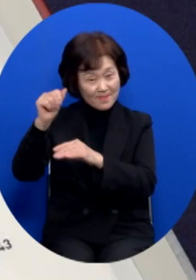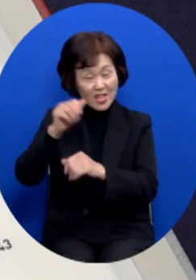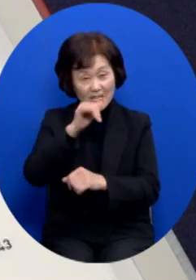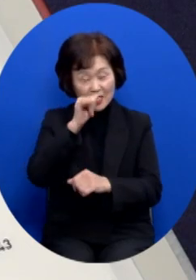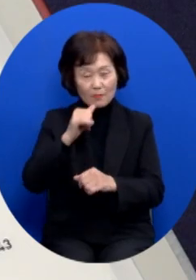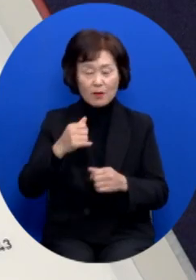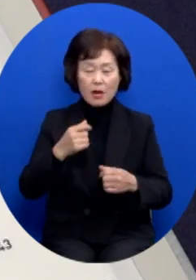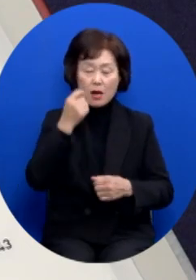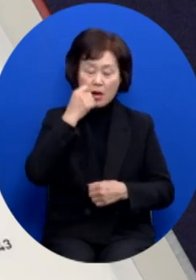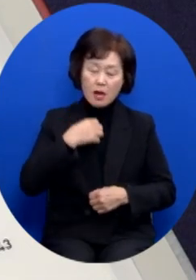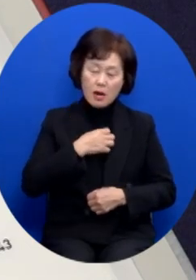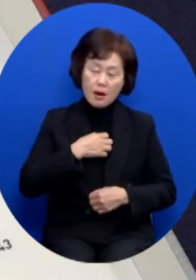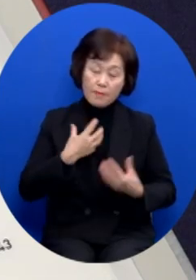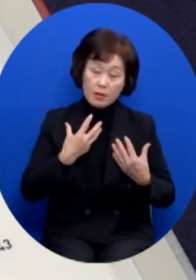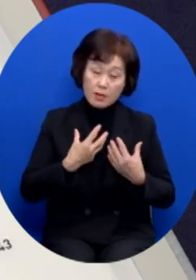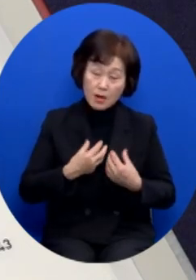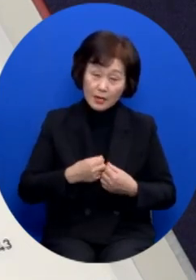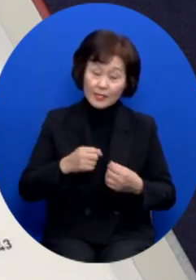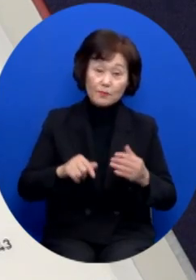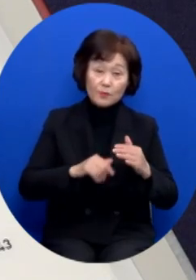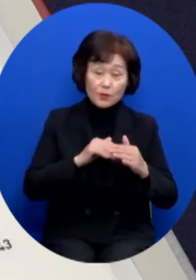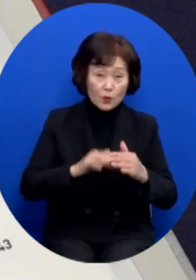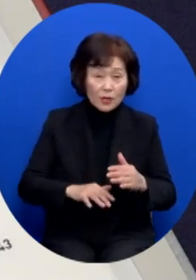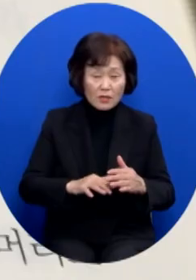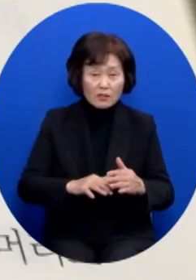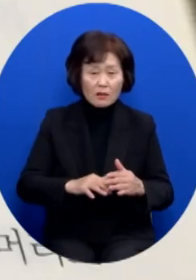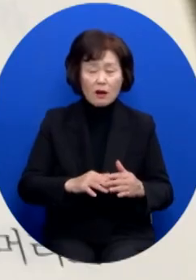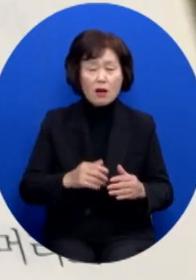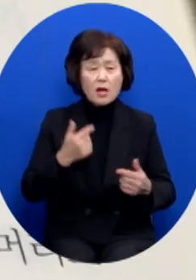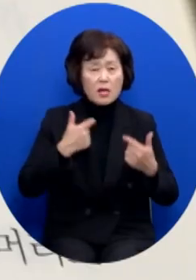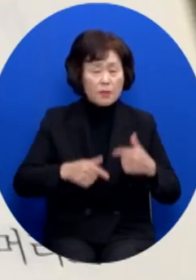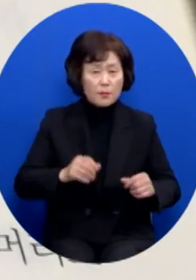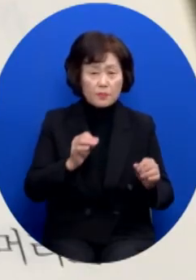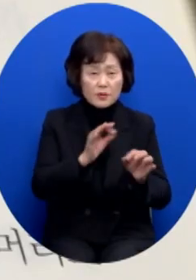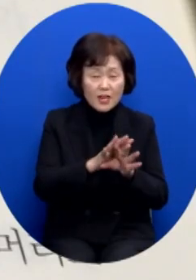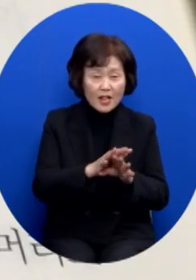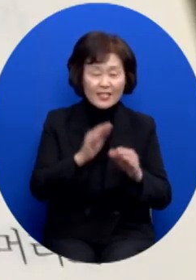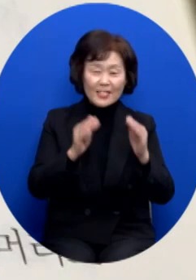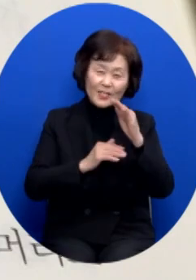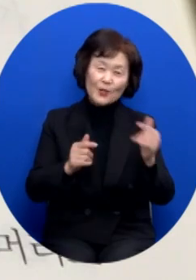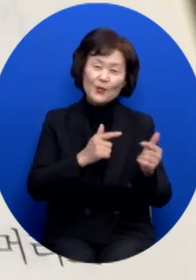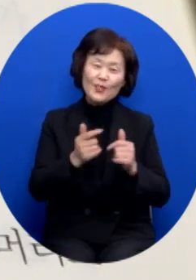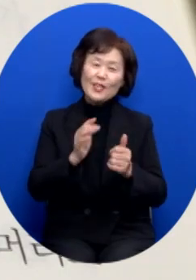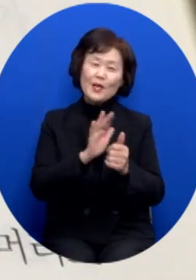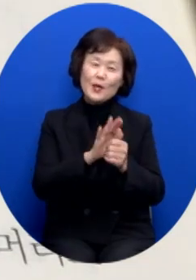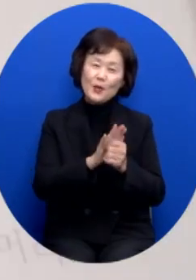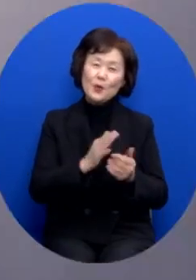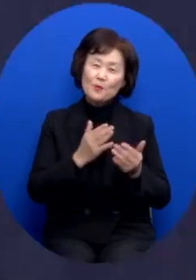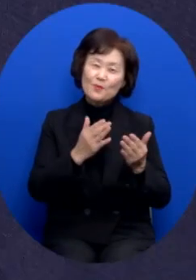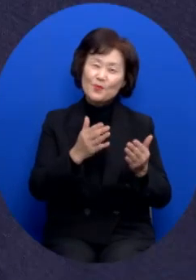슬픔과 낙심으로 참된 기쁨을 잃어버린 성도들에게 도움이 되길 바란다고 말했습니다.